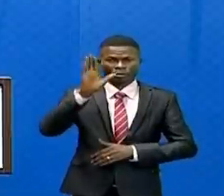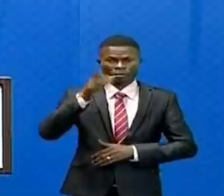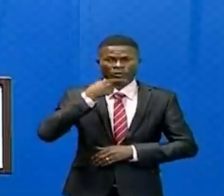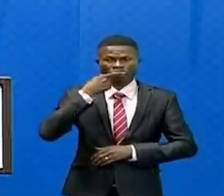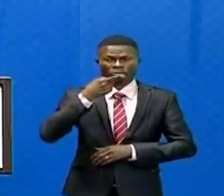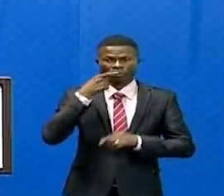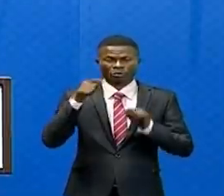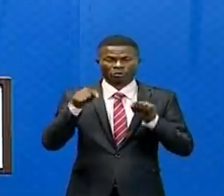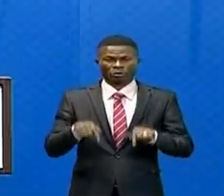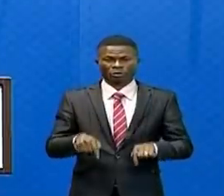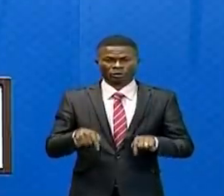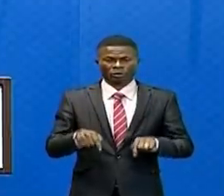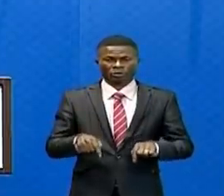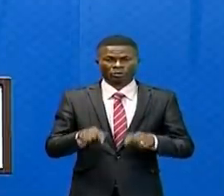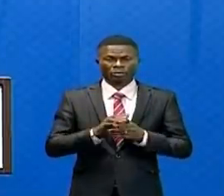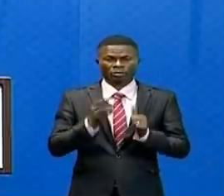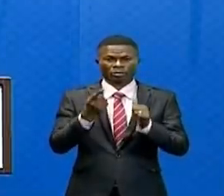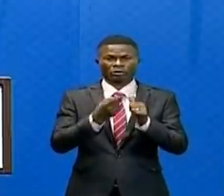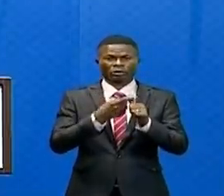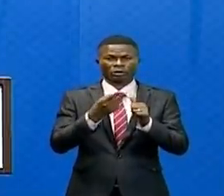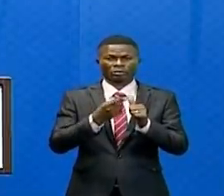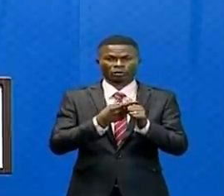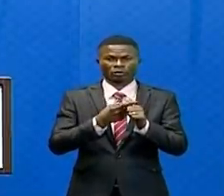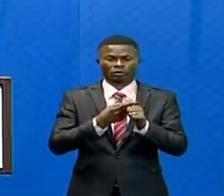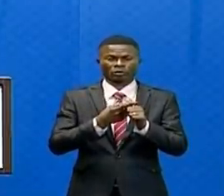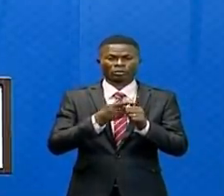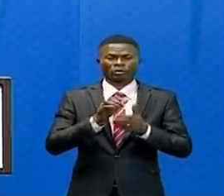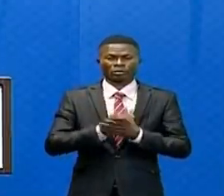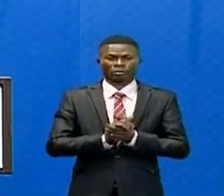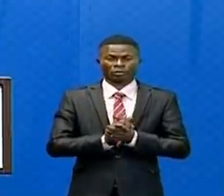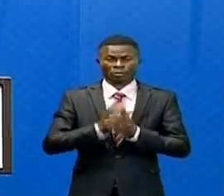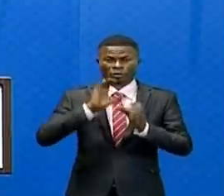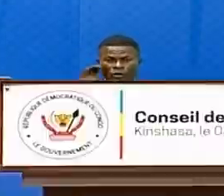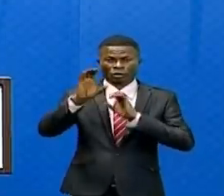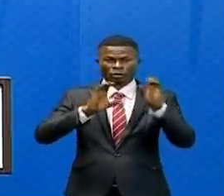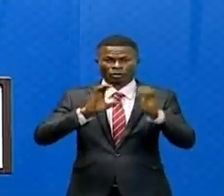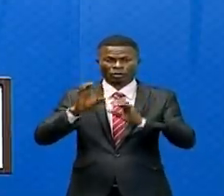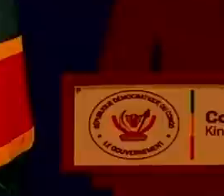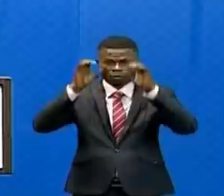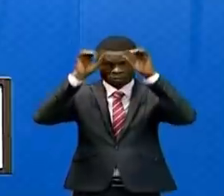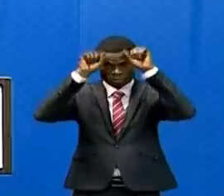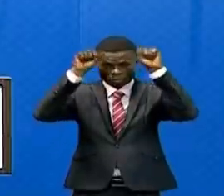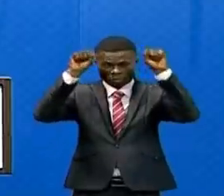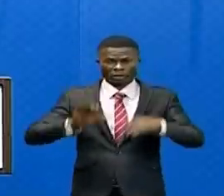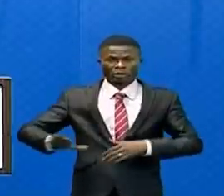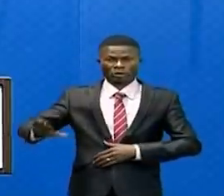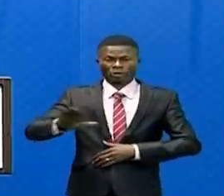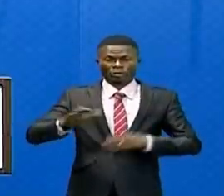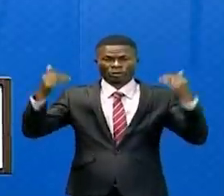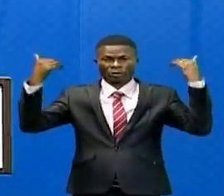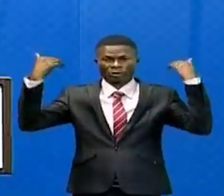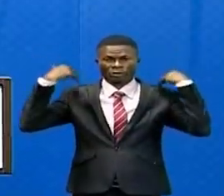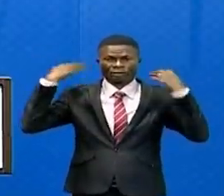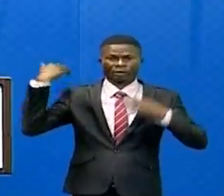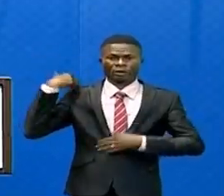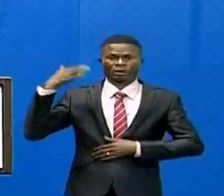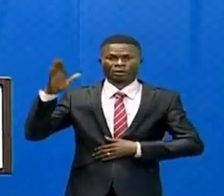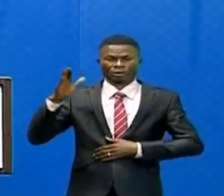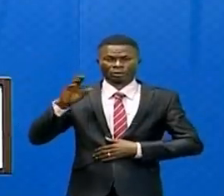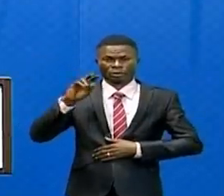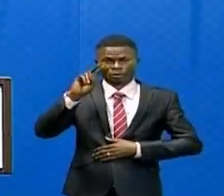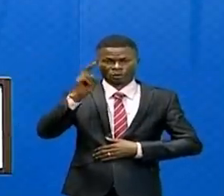du jour, à savoir 1. Communication du président de la République, chef de l'État.